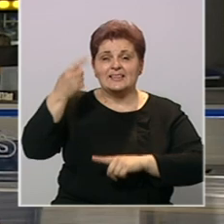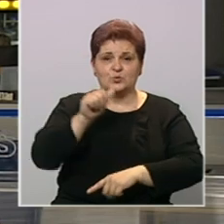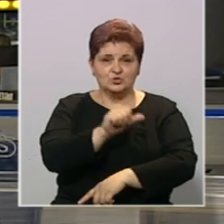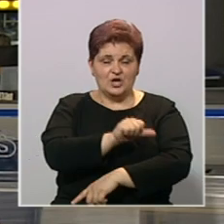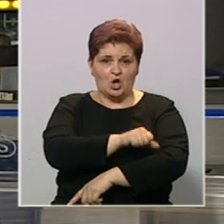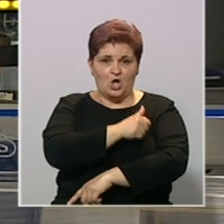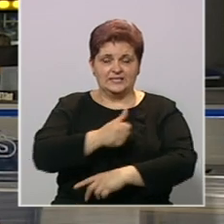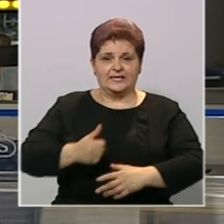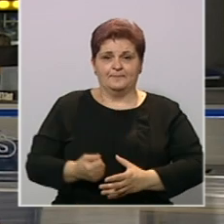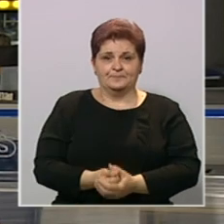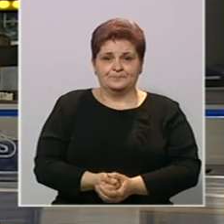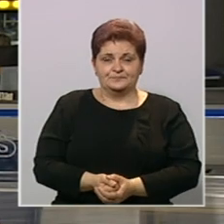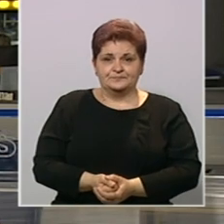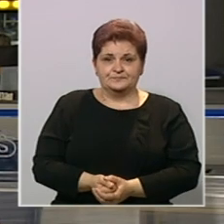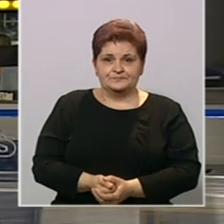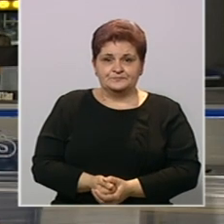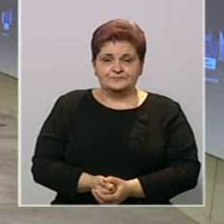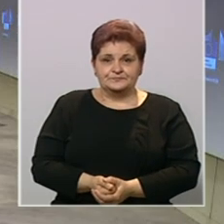godine.